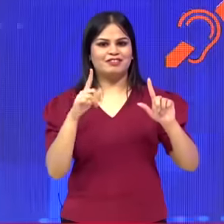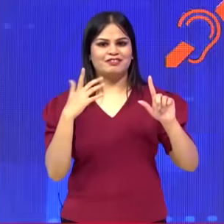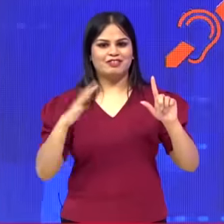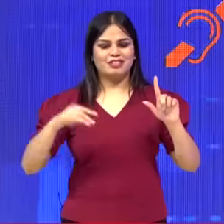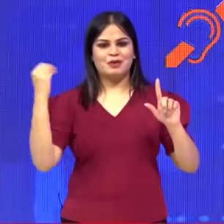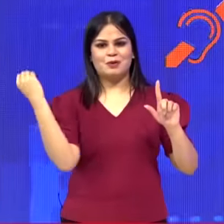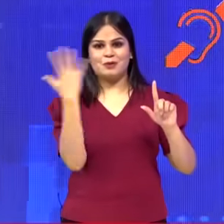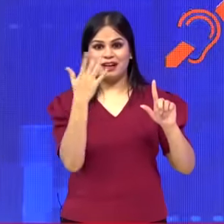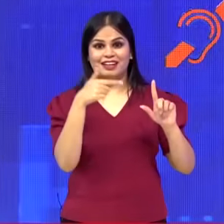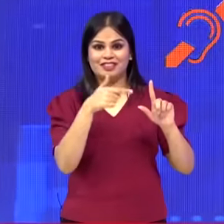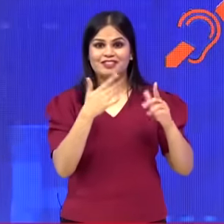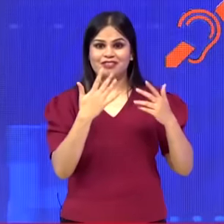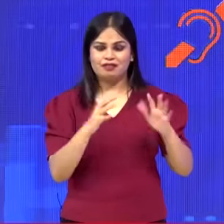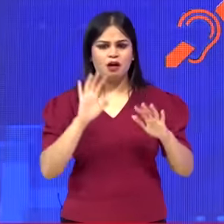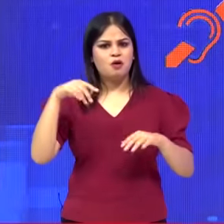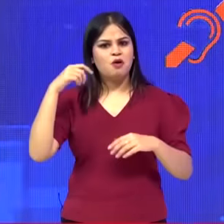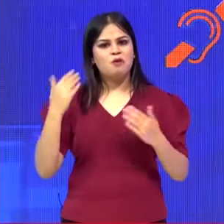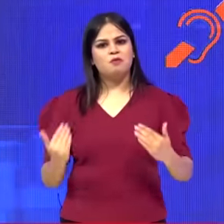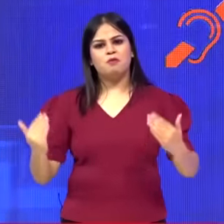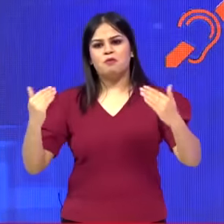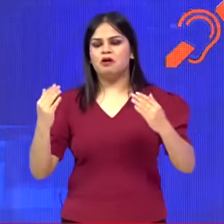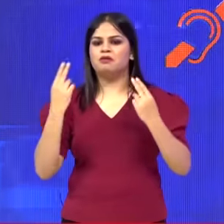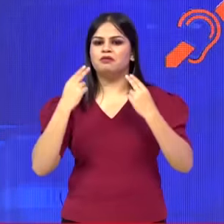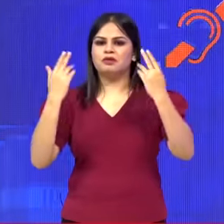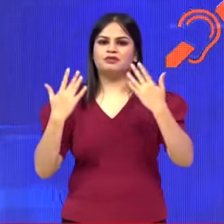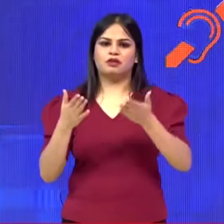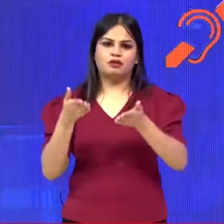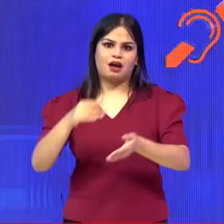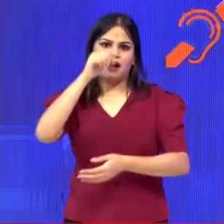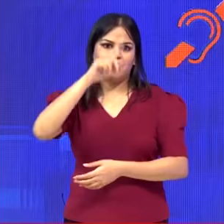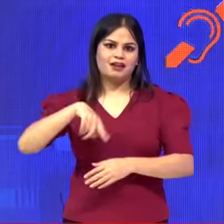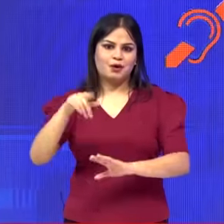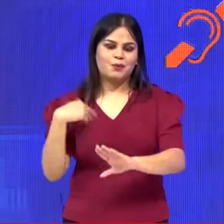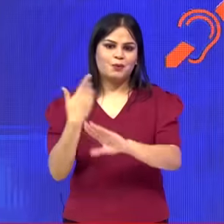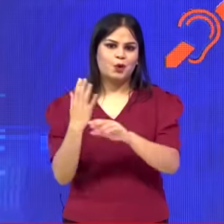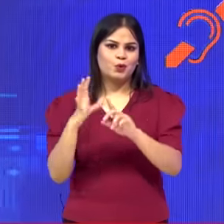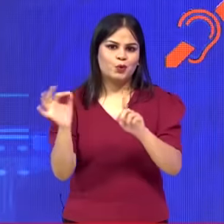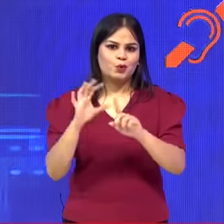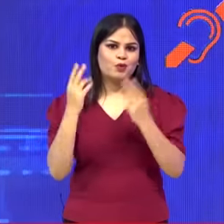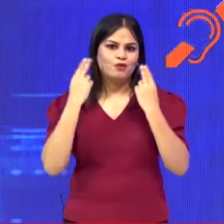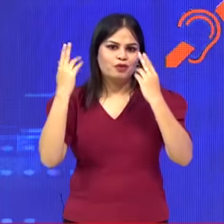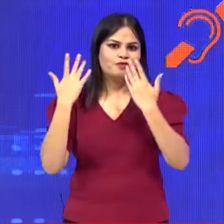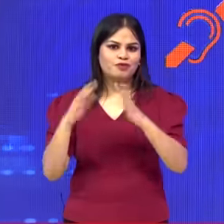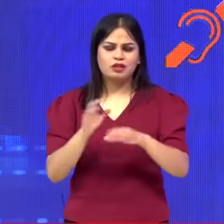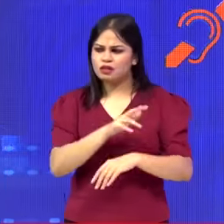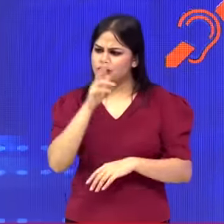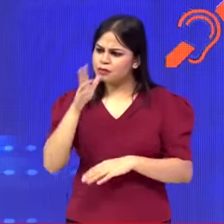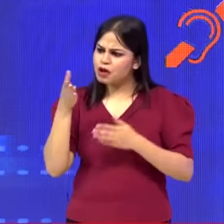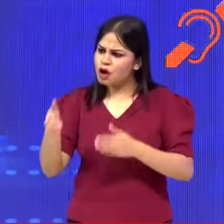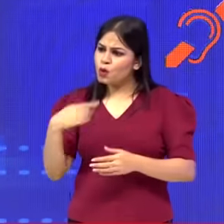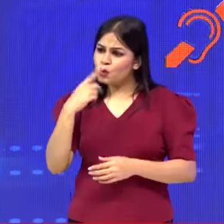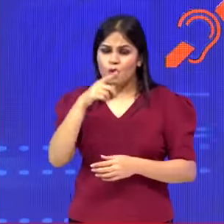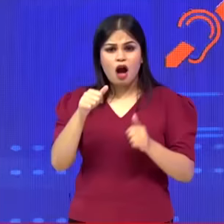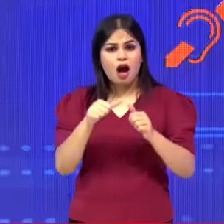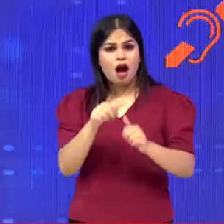आई थिंक इट्स द बिगेस्ट हिट ऑफ द हिंदी फिल्म इंडस्ट्री. अक्षय कुमार की सेल्फी रिलीज होने लगी तो आपने